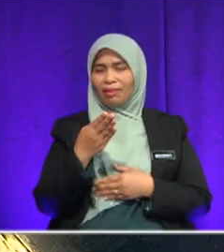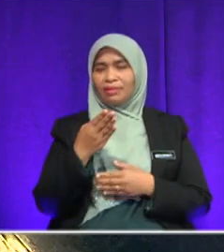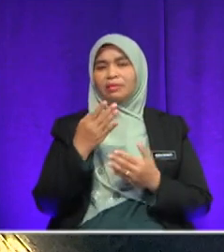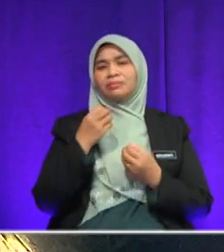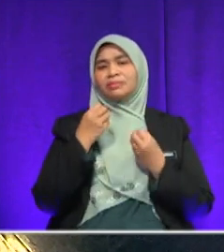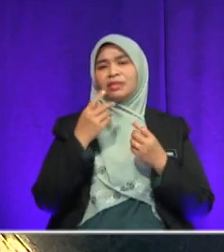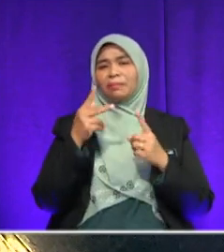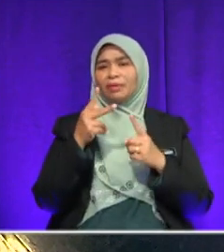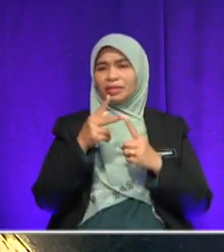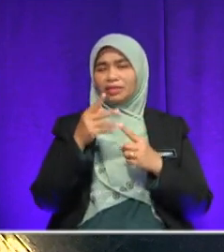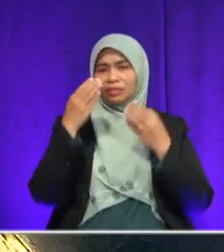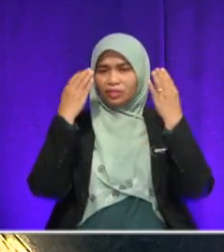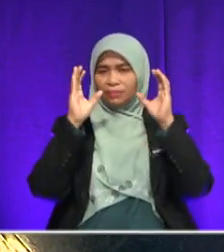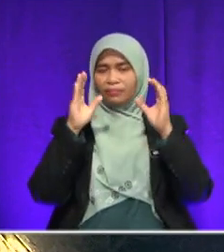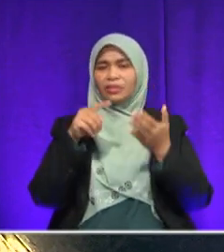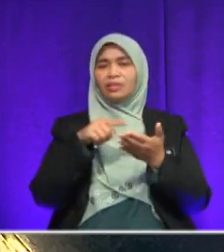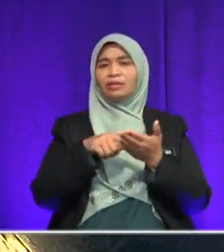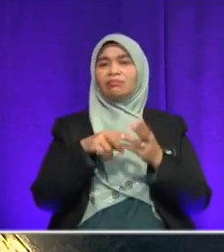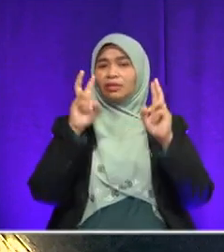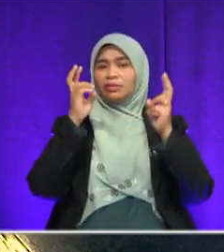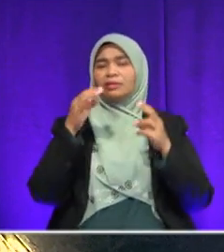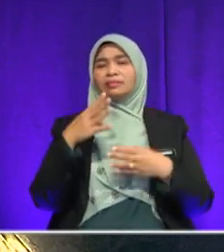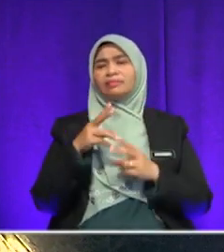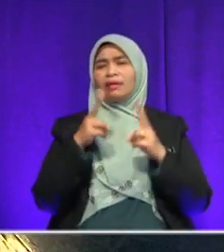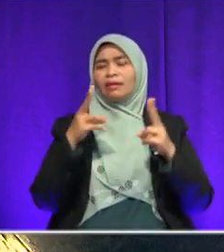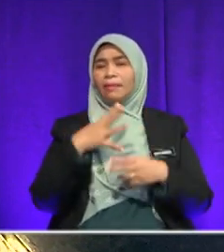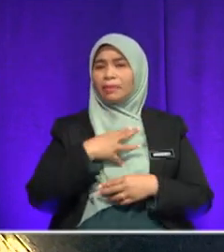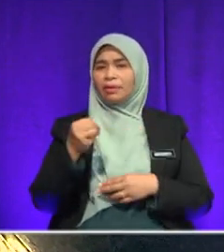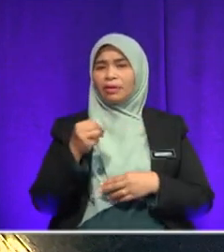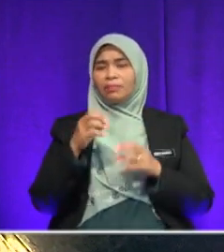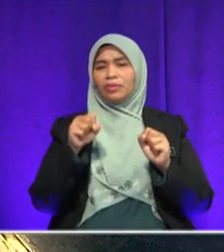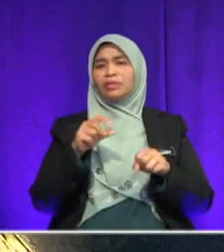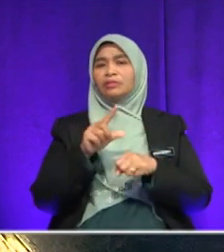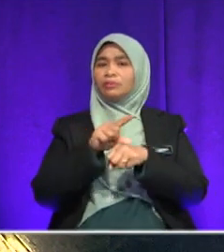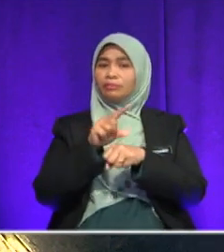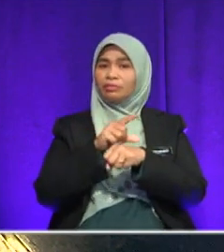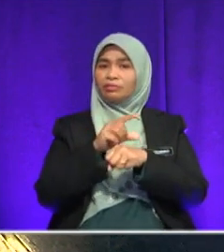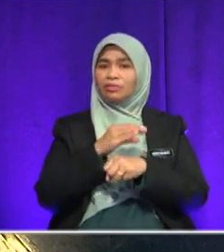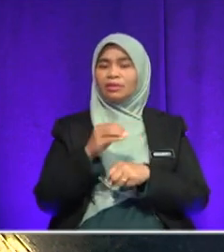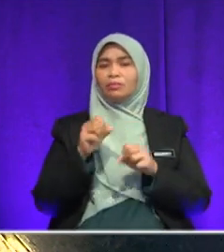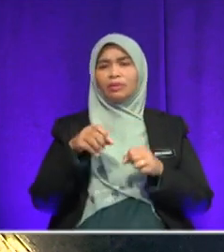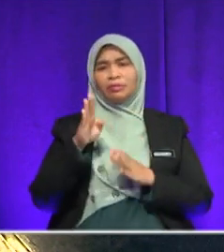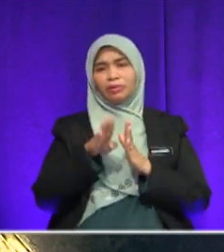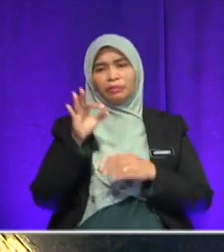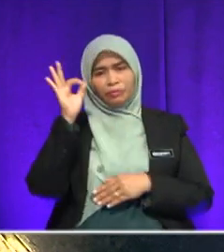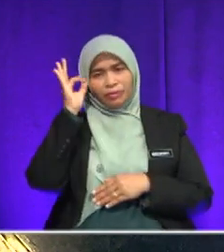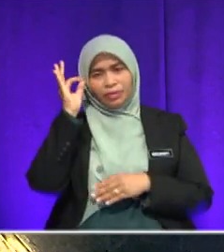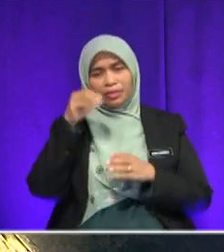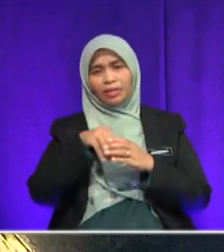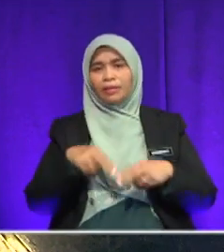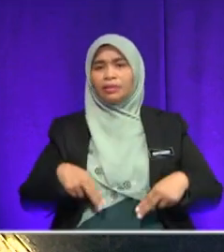segala pembelajaran hari ini. Saya rasa ini topik yang sangat menarik kerana boleh diaplikasikan dan juga kita boleh berfikir dalam kehidupan